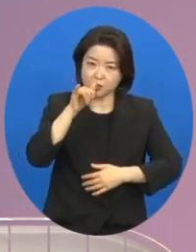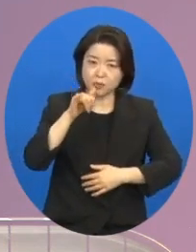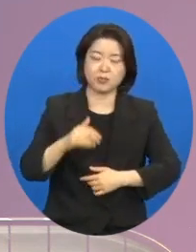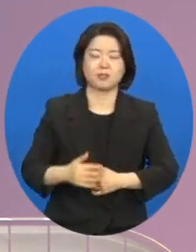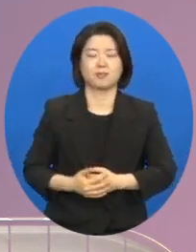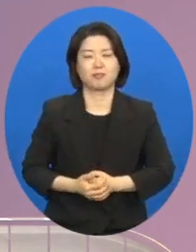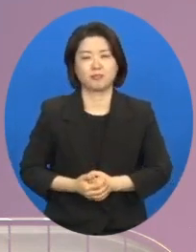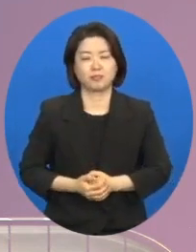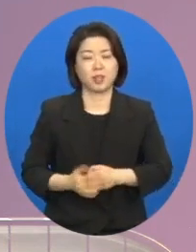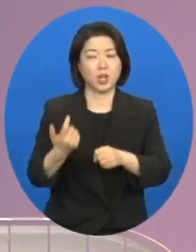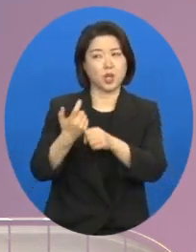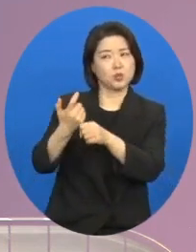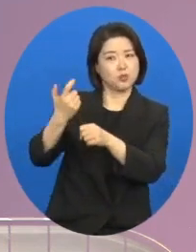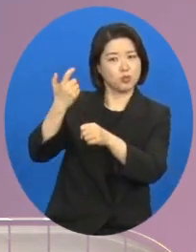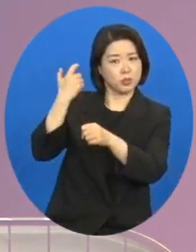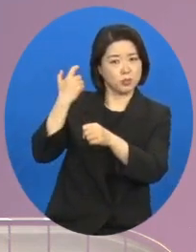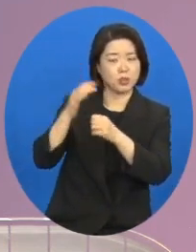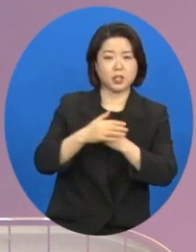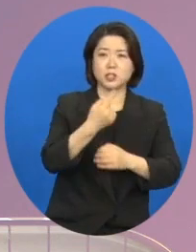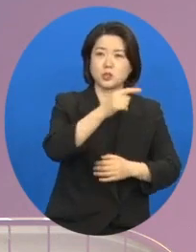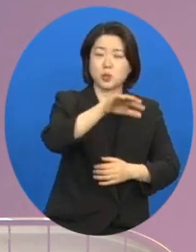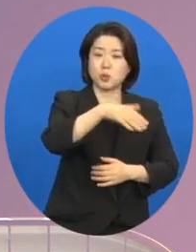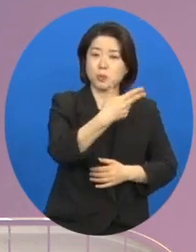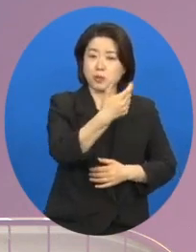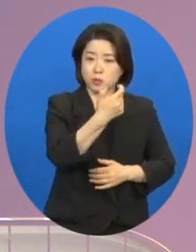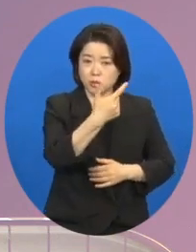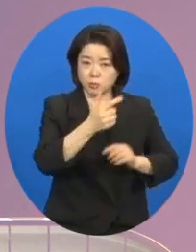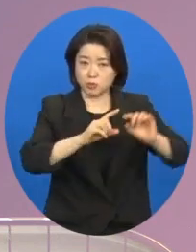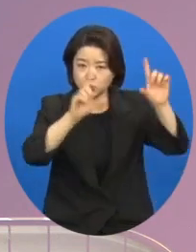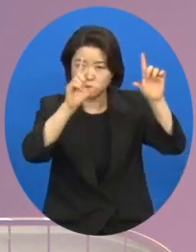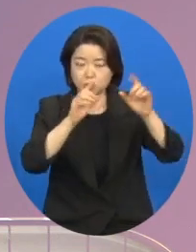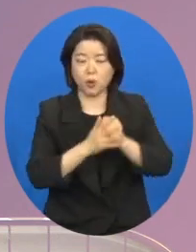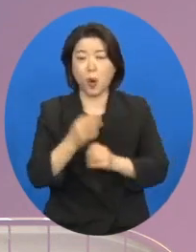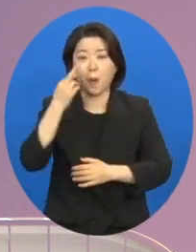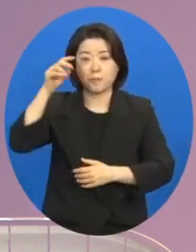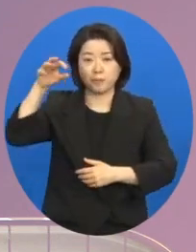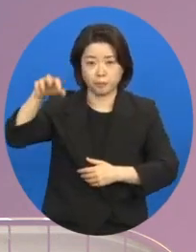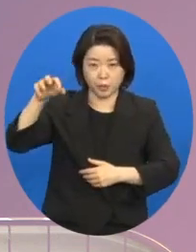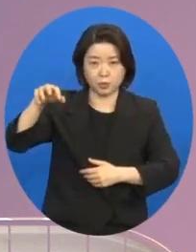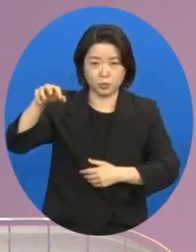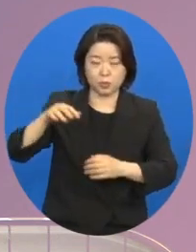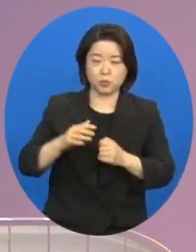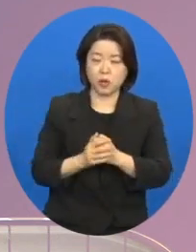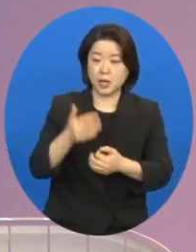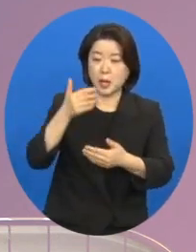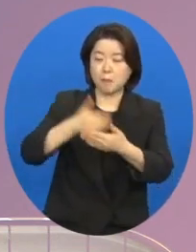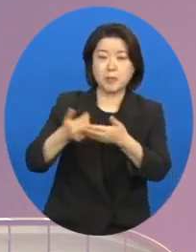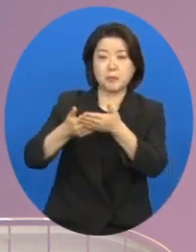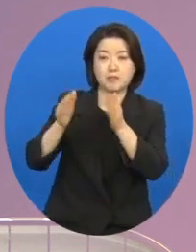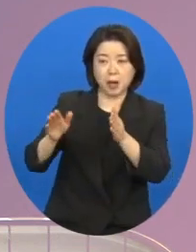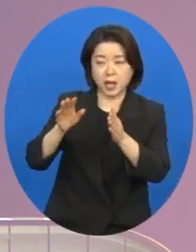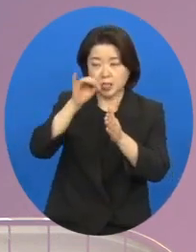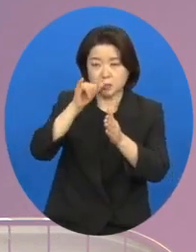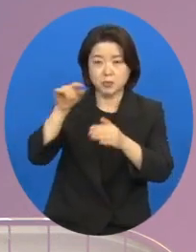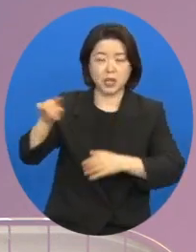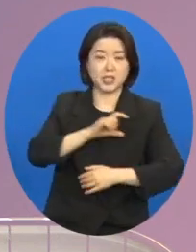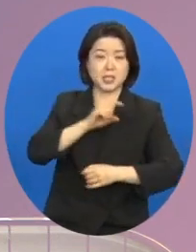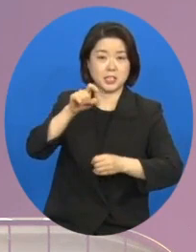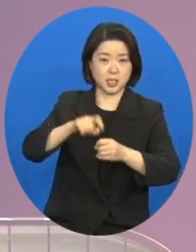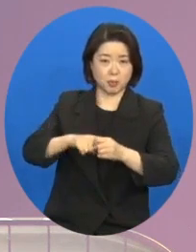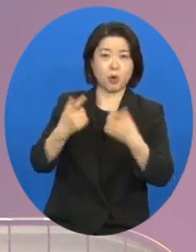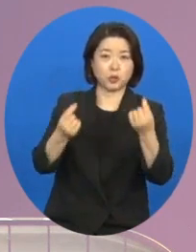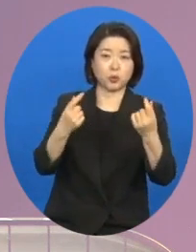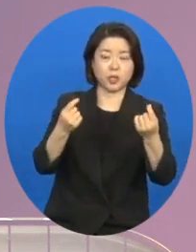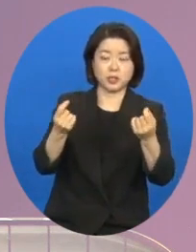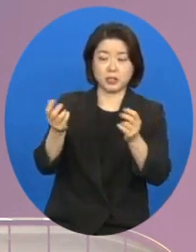거의 60년 전입니다. 1966년이죠. 미국 가이드포스트에 빈방이 있습니까? 오늘 제목입니다. 라는 이야기가